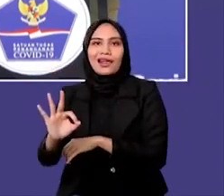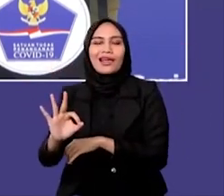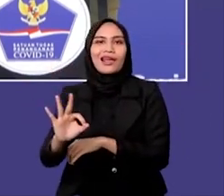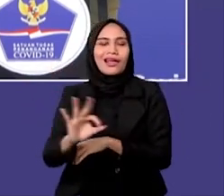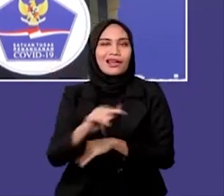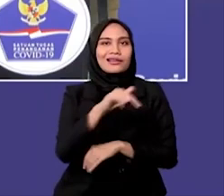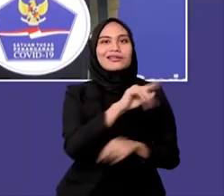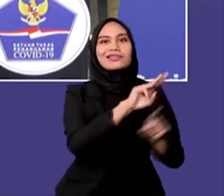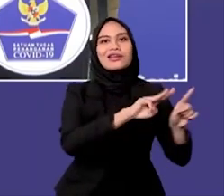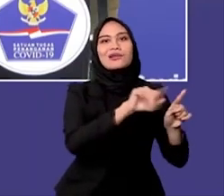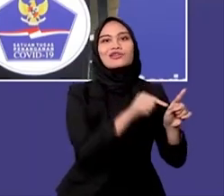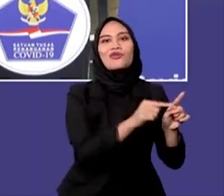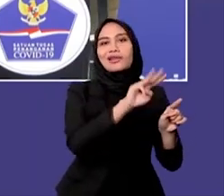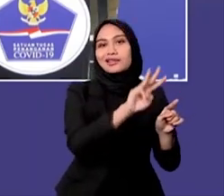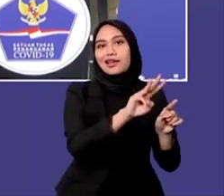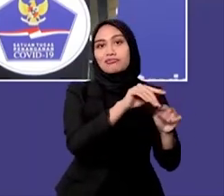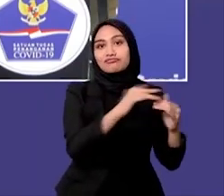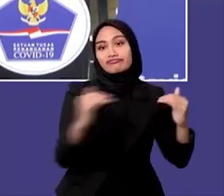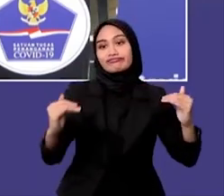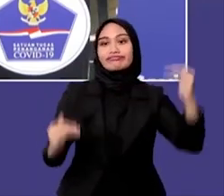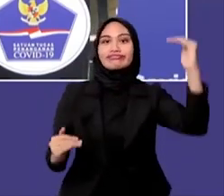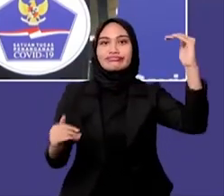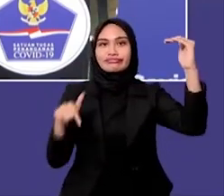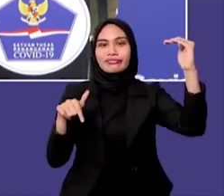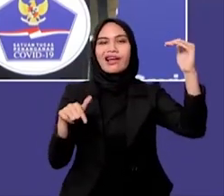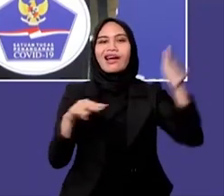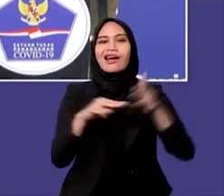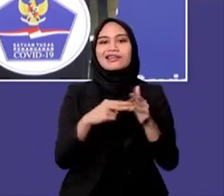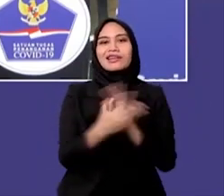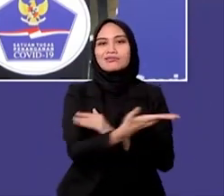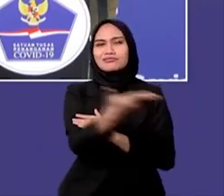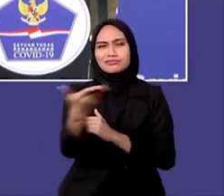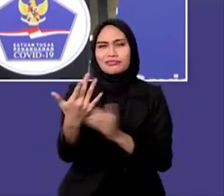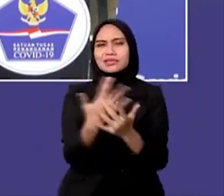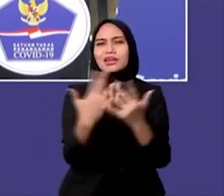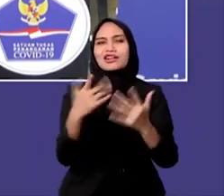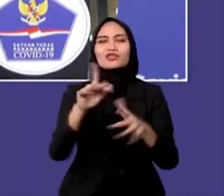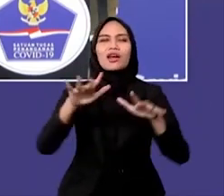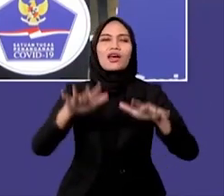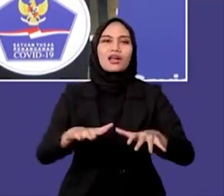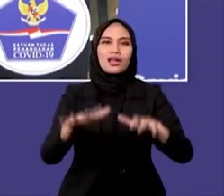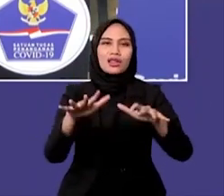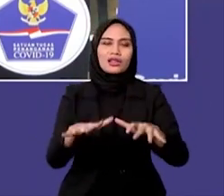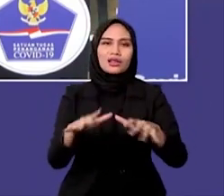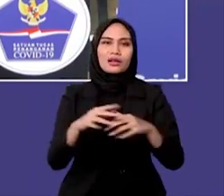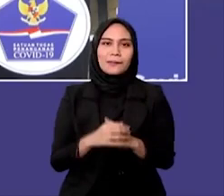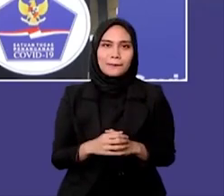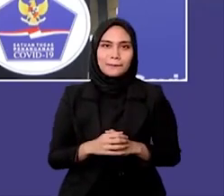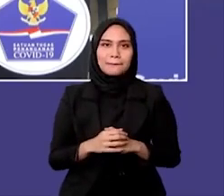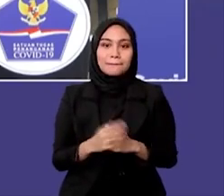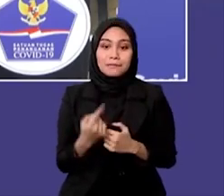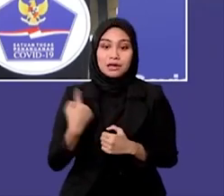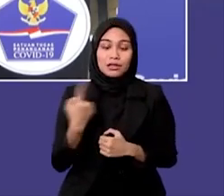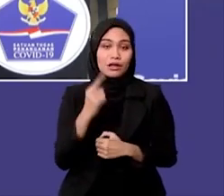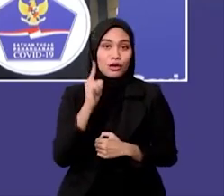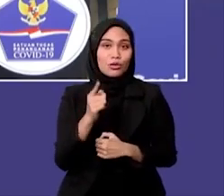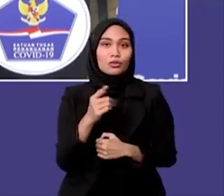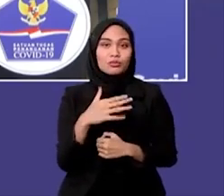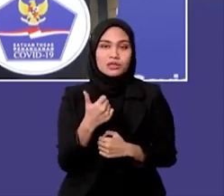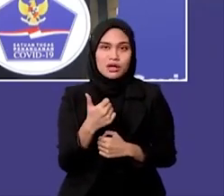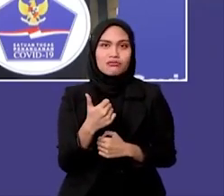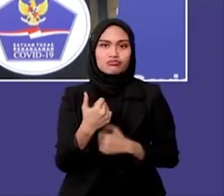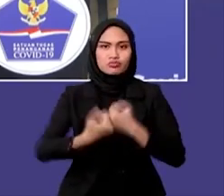peringatan perlunya kewaspadaan bagi kita bersama bahwa kita harus mampu